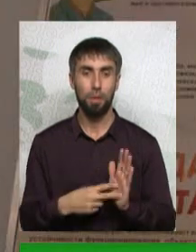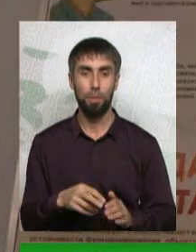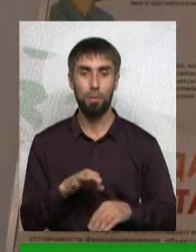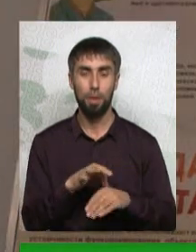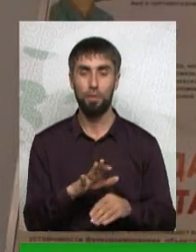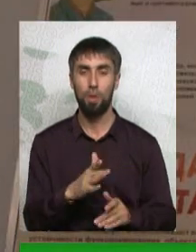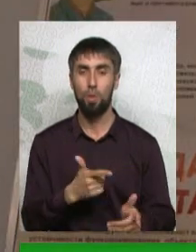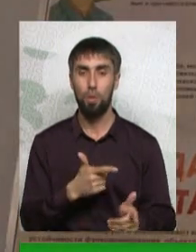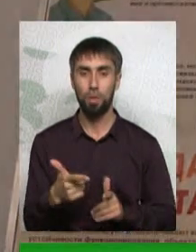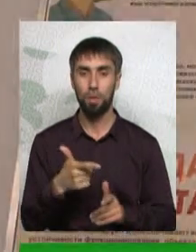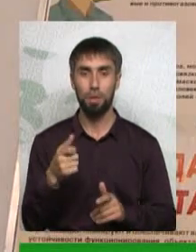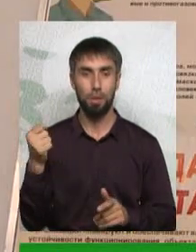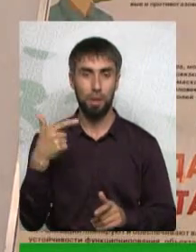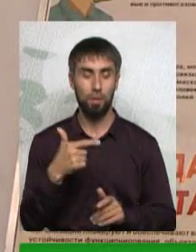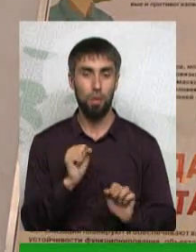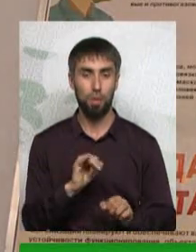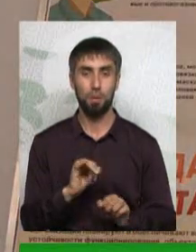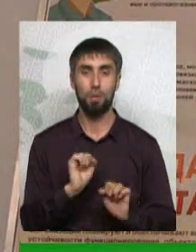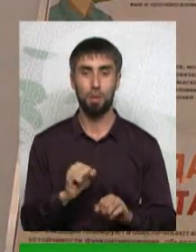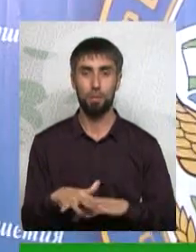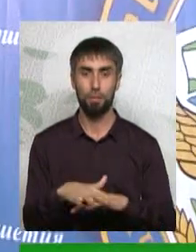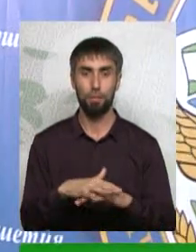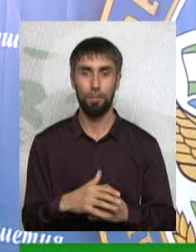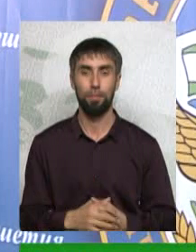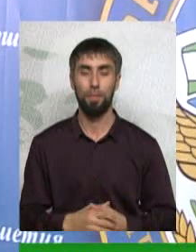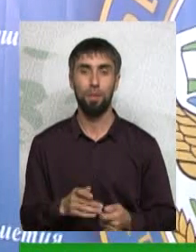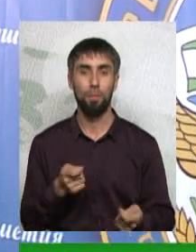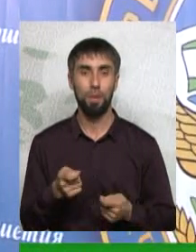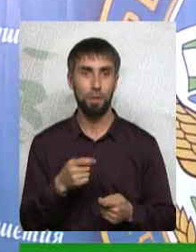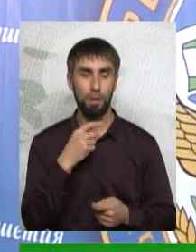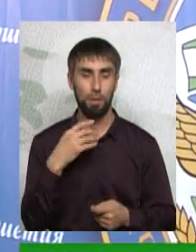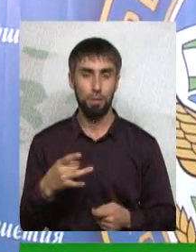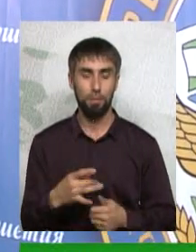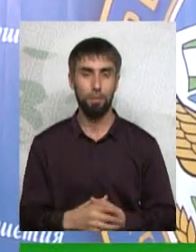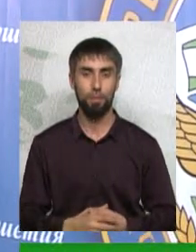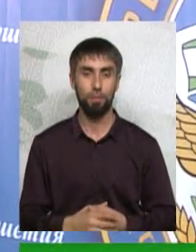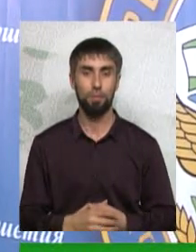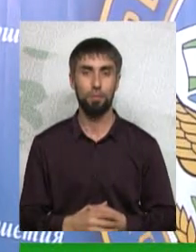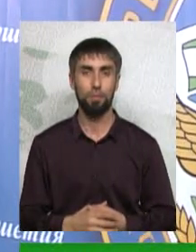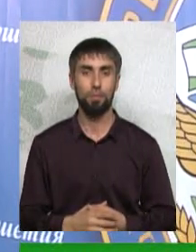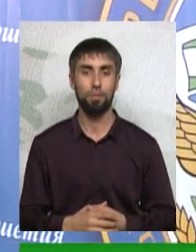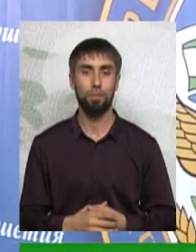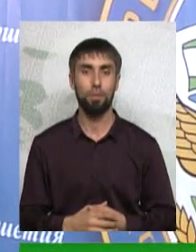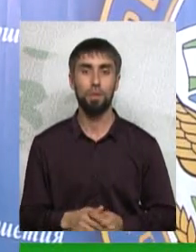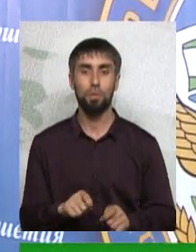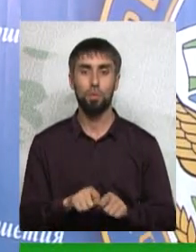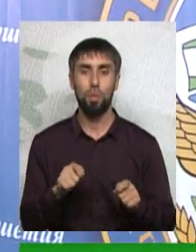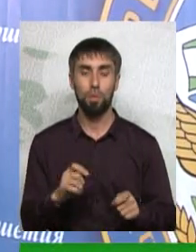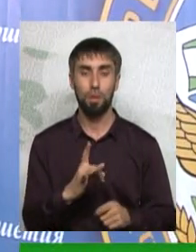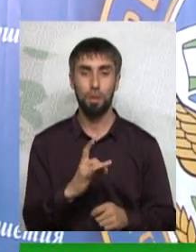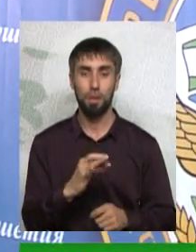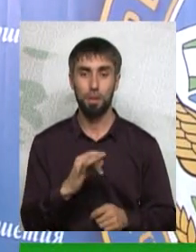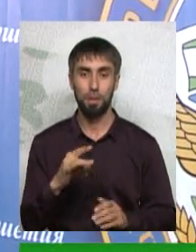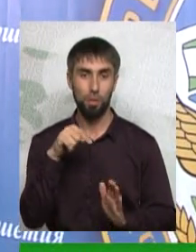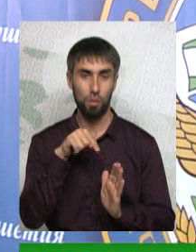приведения в готовность гражданской обороны и защиты населения. Правительством Республики Ингушетия создан реестр